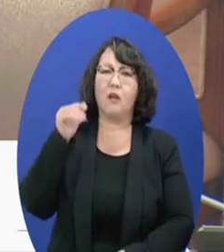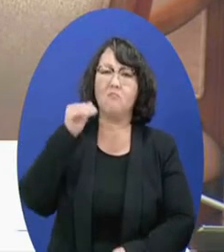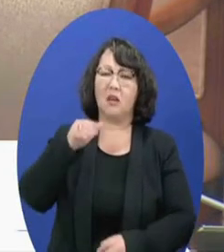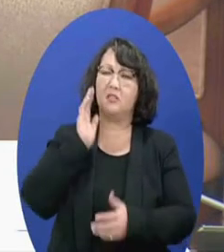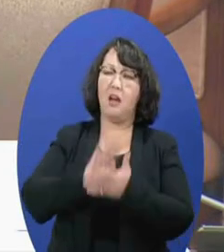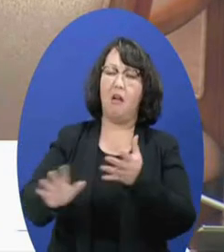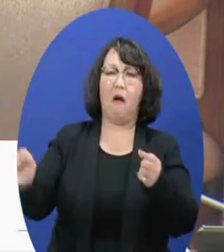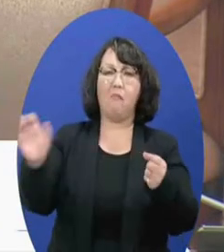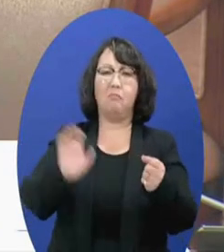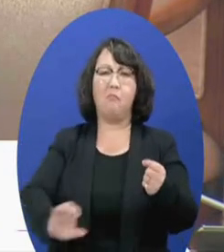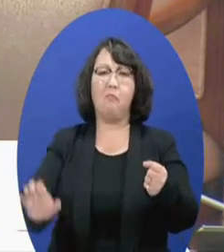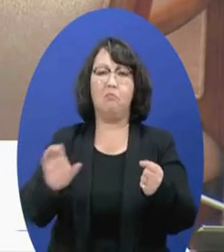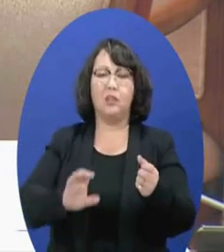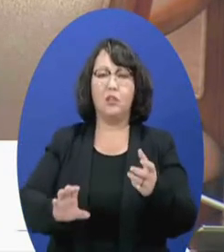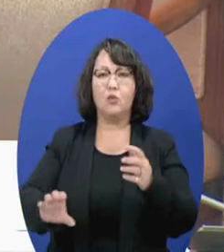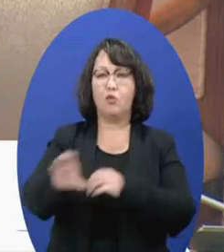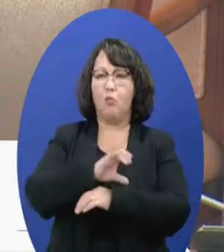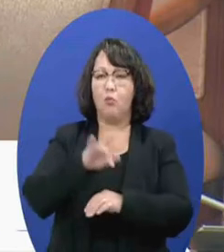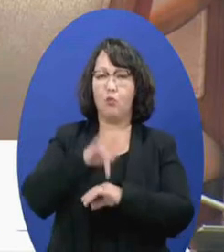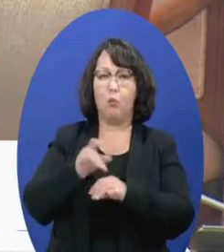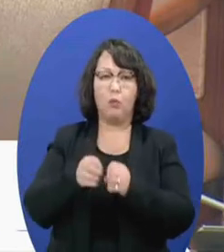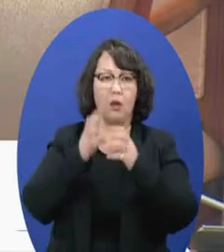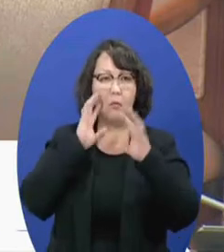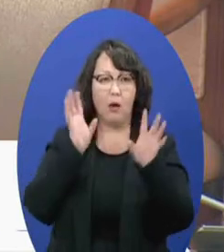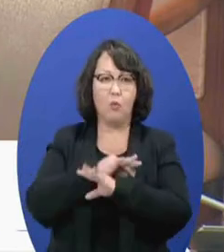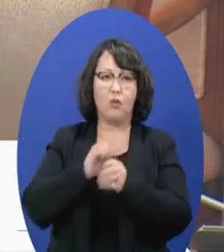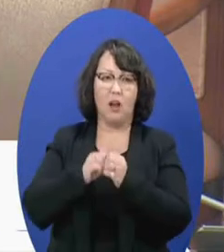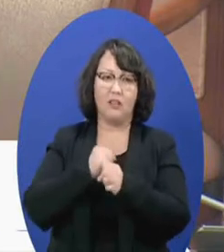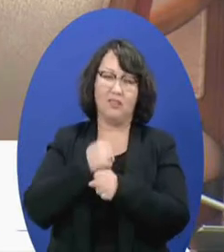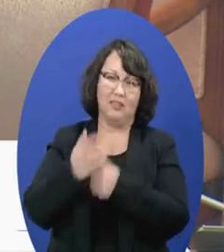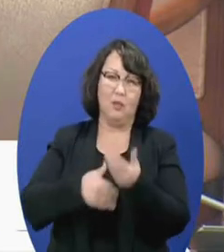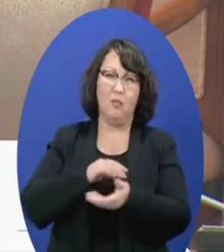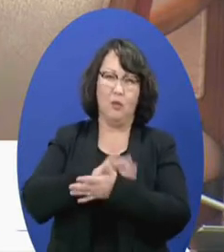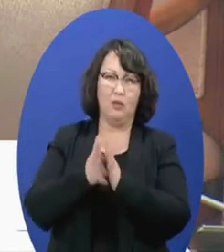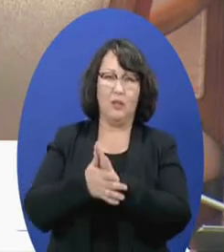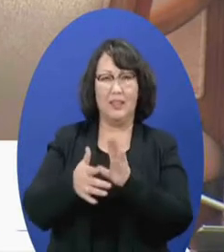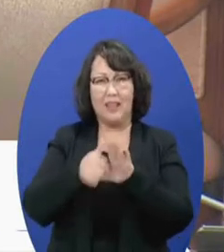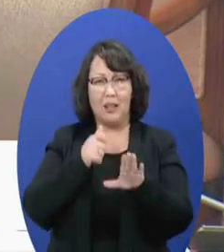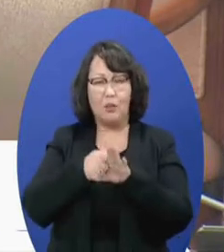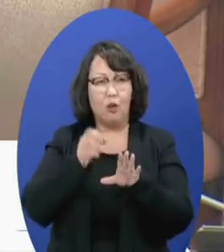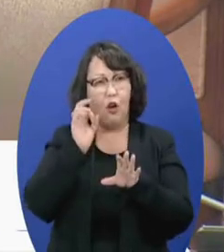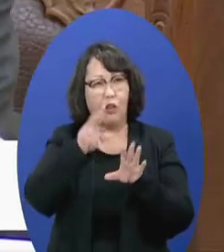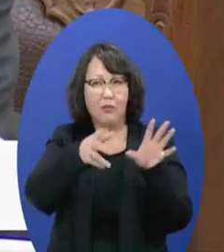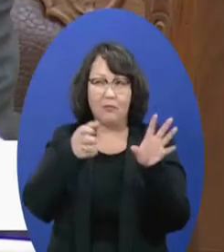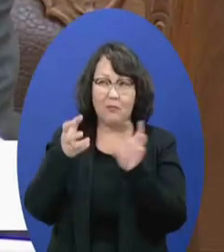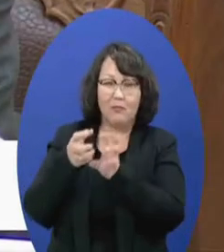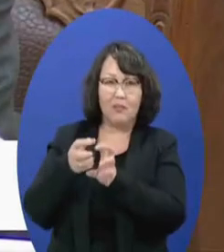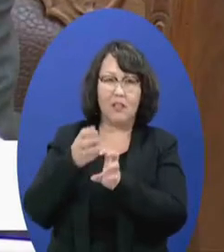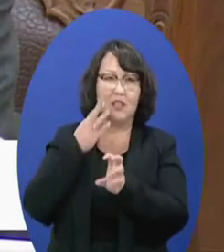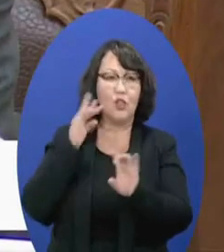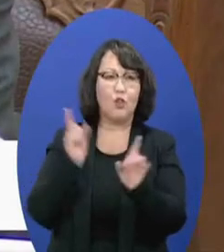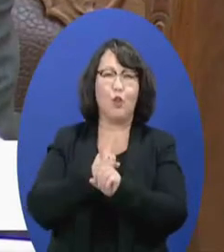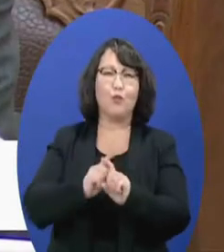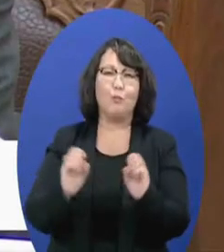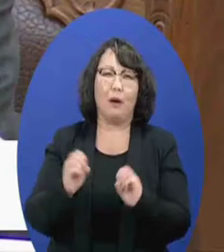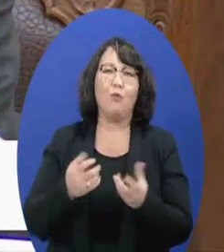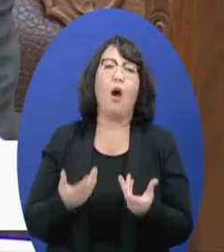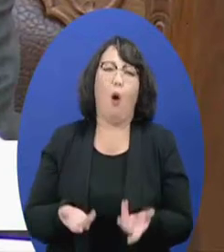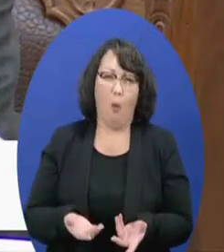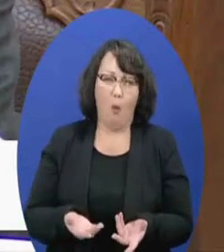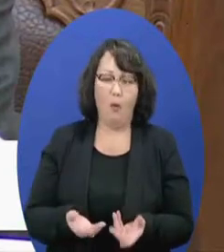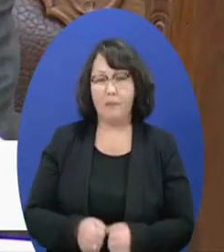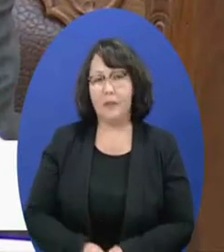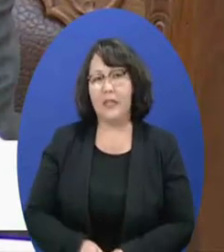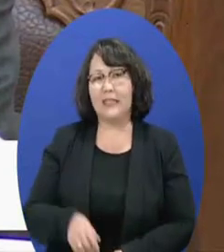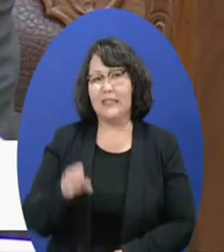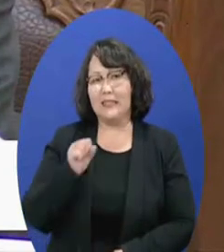тэр сумынхан төв баахан бүтээн байгуулалтын ажил эхлэн. Гэхдээ эргээд датврын бааз суурь нэмэгдүүлэх нь ерөөсөө явахгүй. Одоо шинэ саяны судалгаагаар